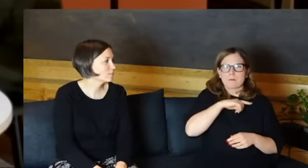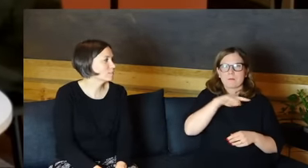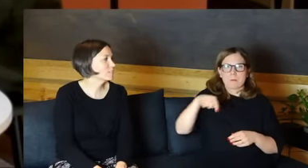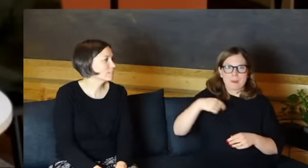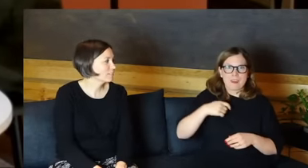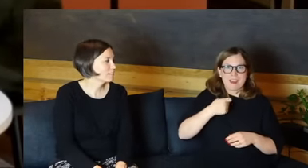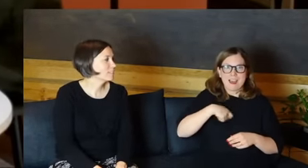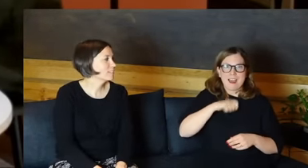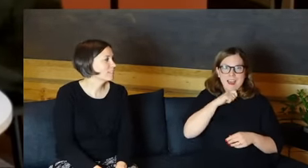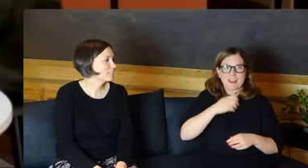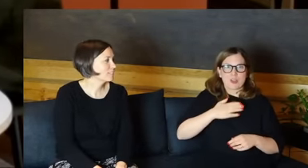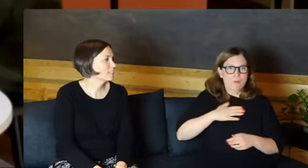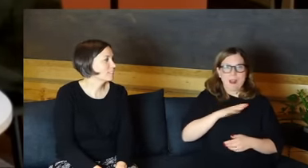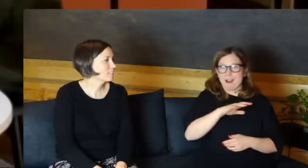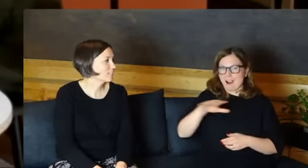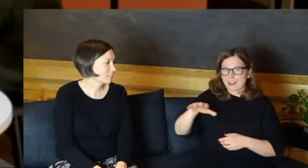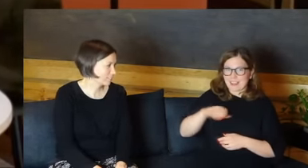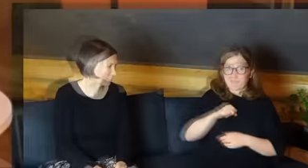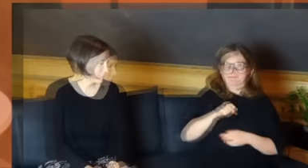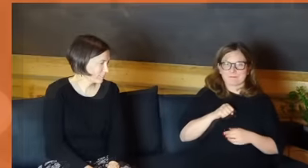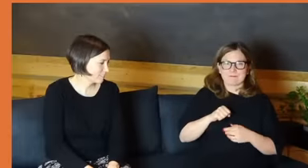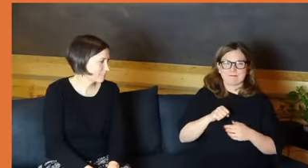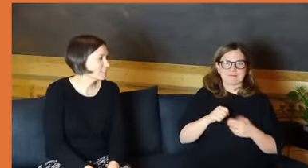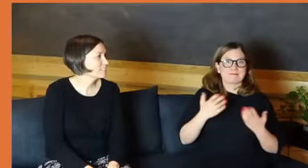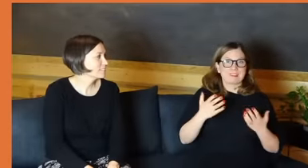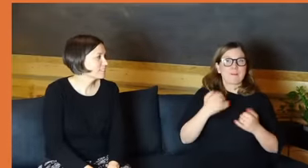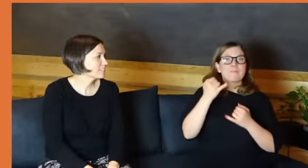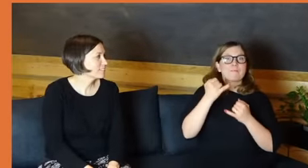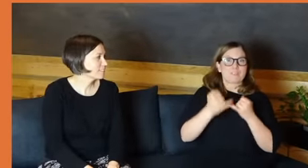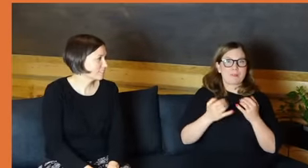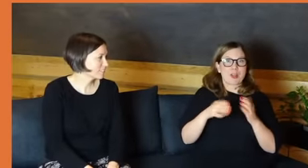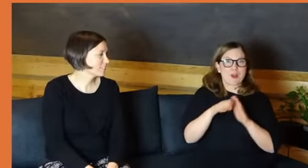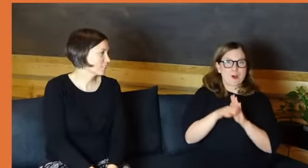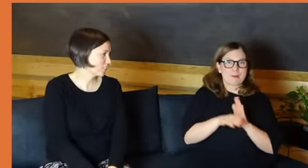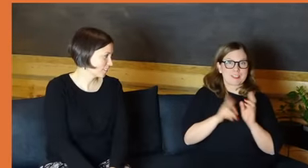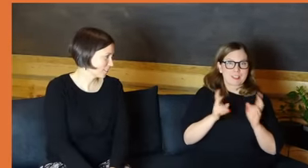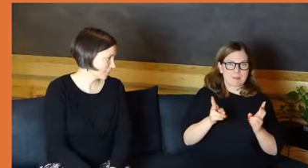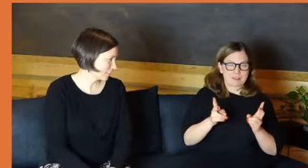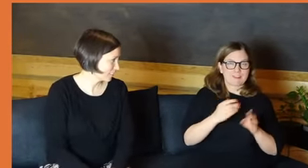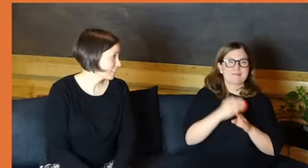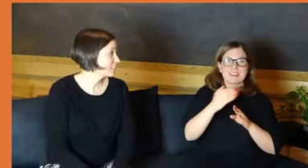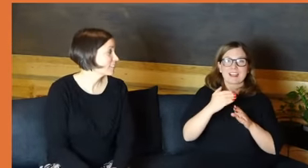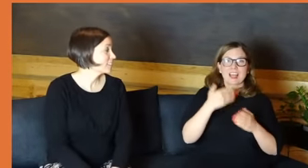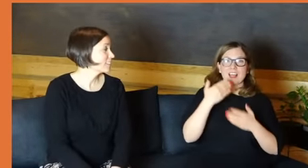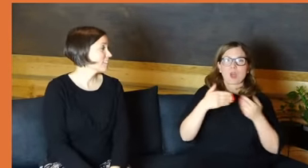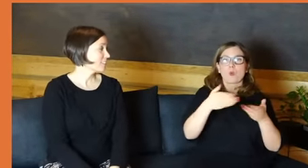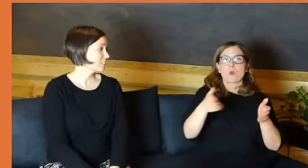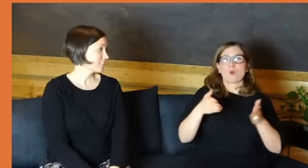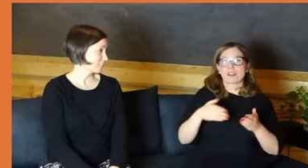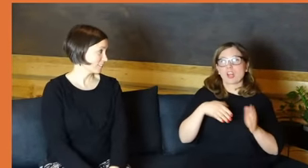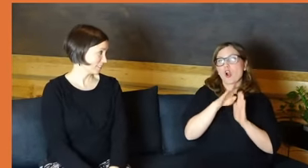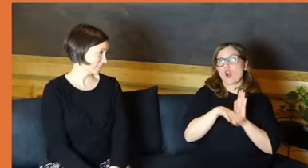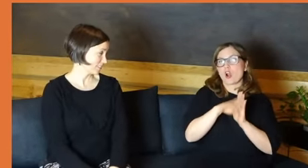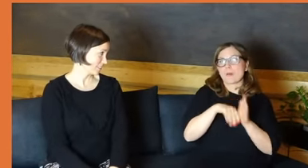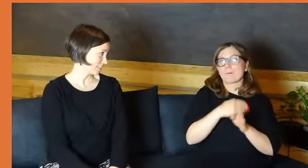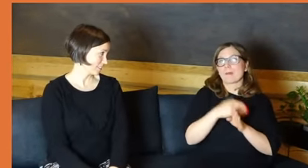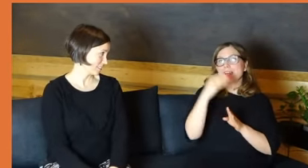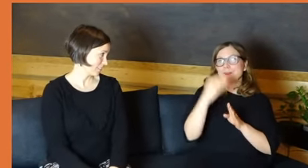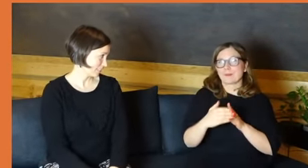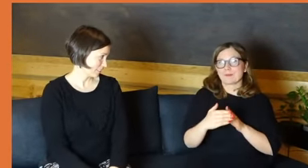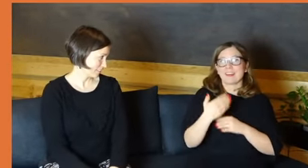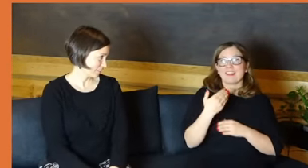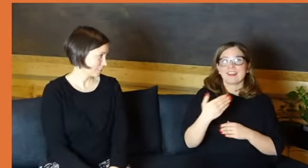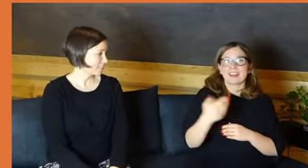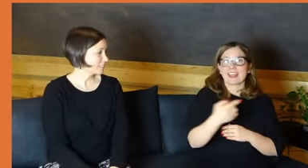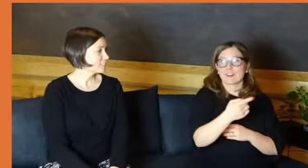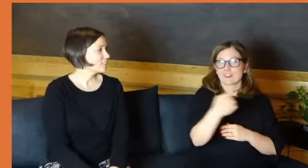päättyy lähetys täältä lauluhuoneelta. Ja kiitos kaikille, jotka olitte mukana. Koko ajan näytti,